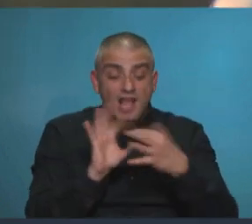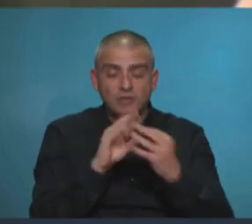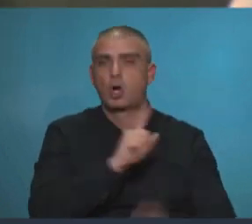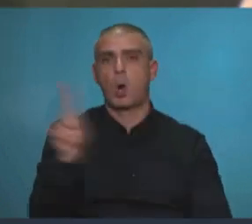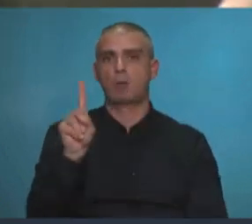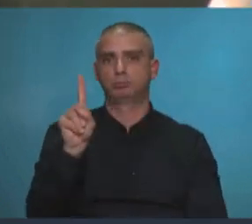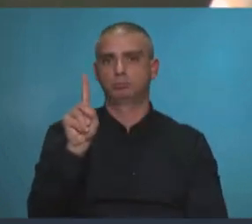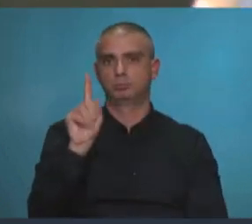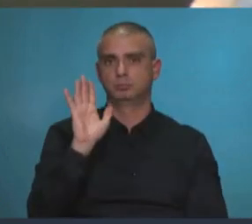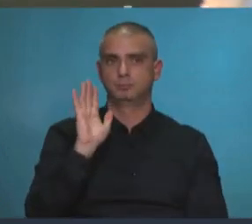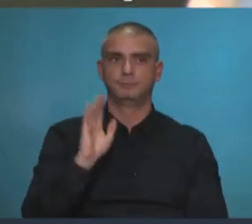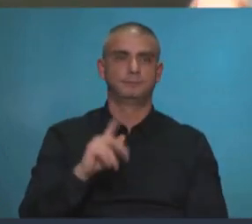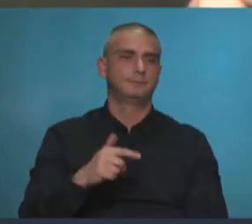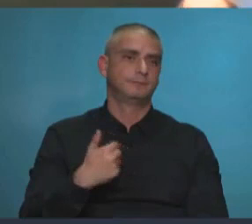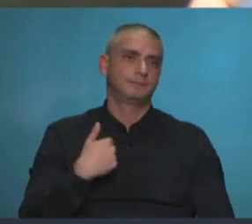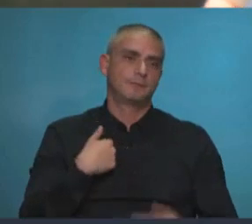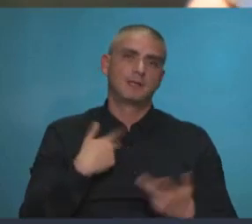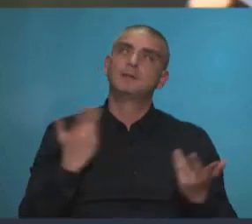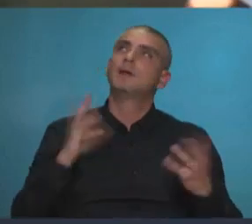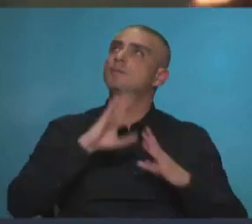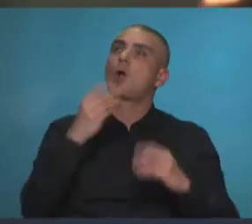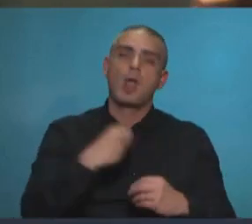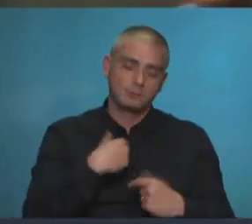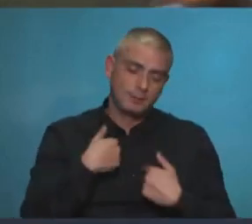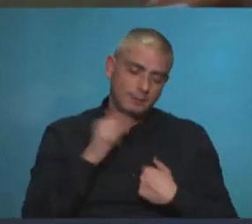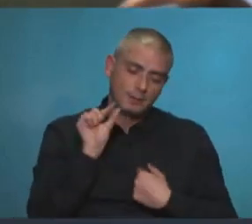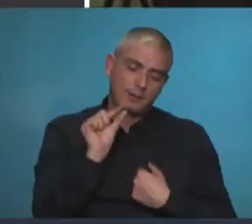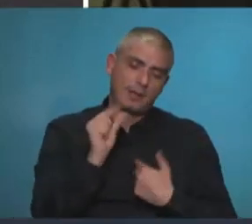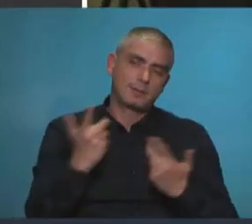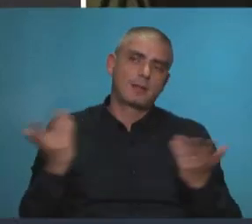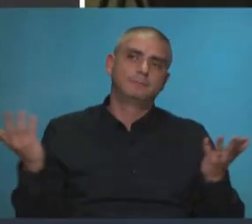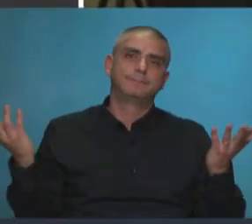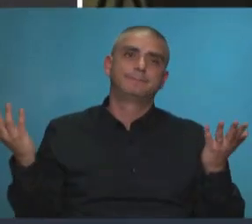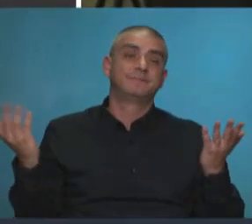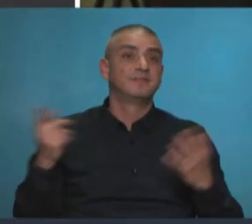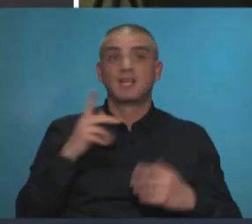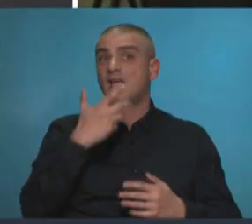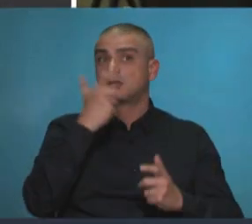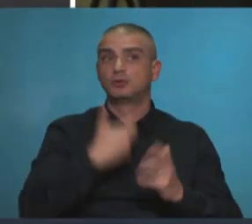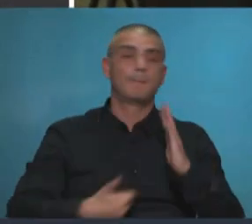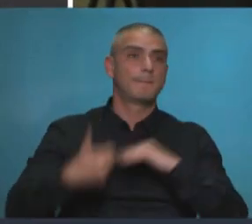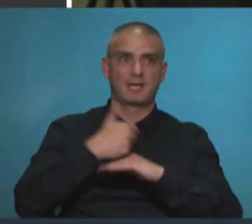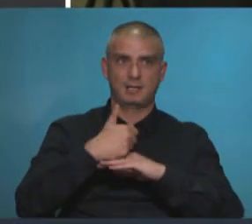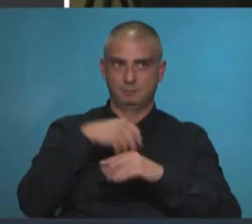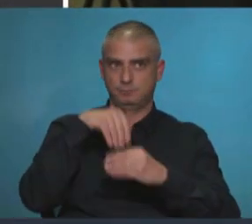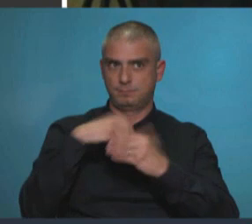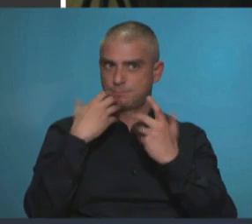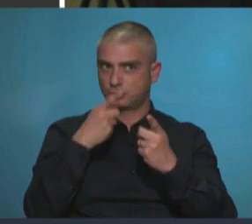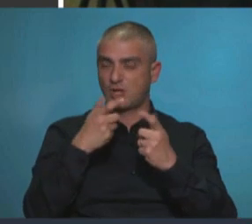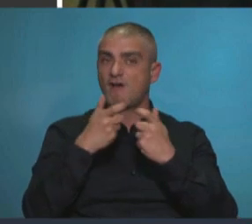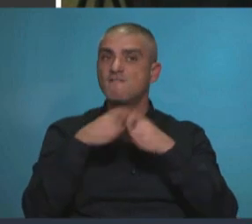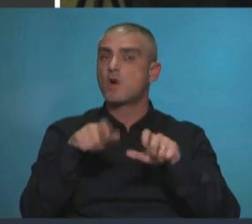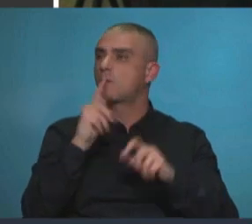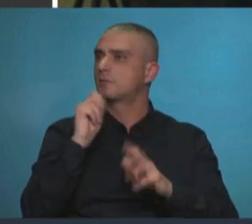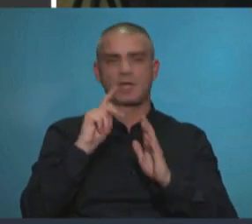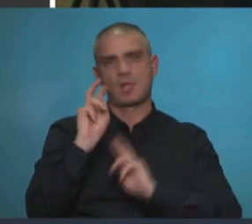איתו. קטונתי מכל החסדים ומכל האמת. לדברי גורמים בכירים המעורבים בפרשה, פורום תקנה לא